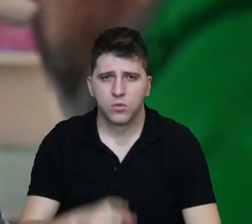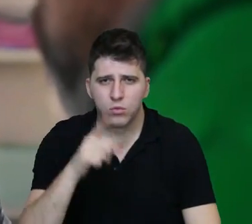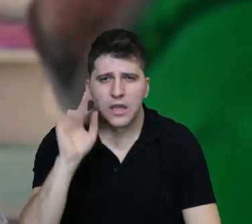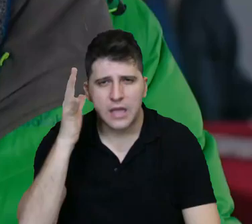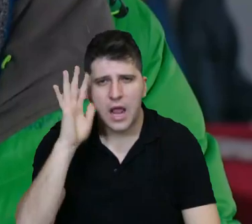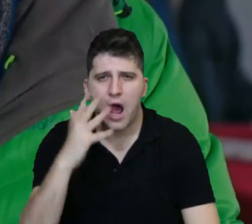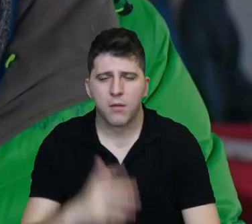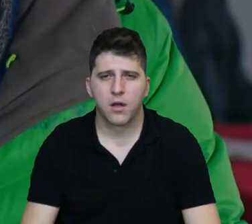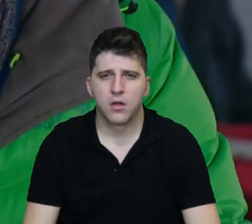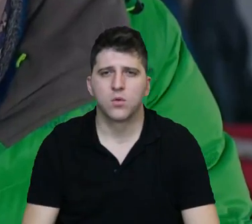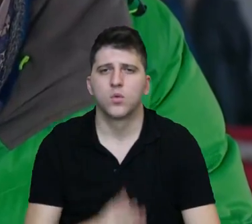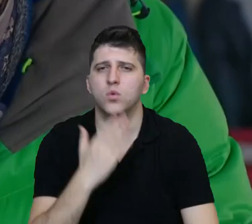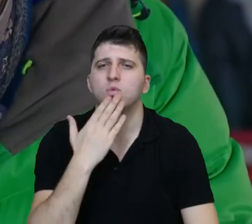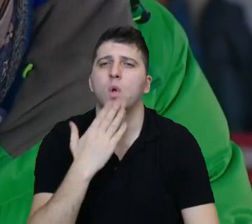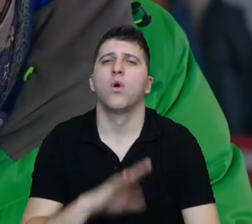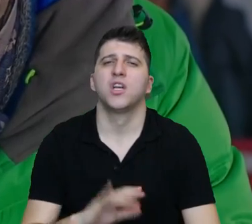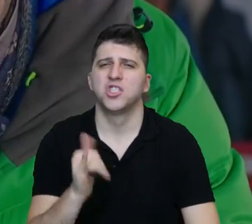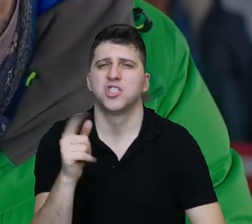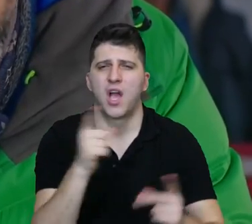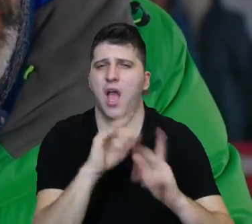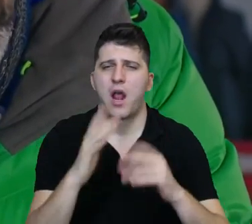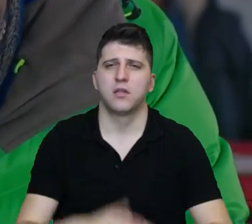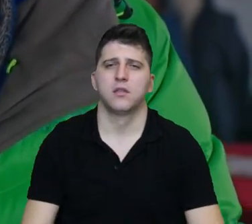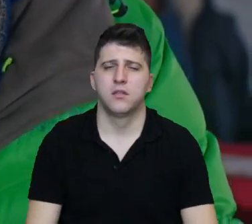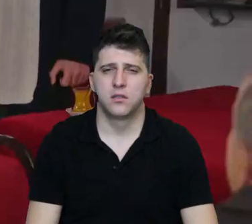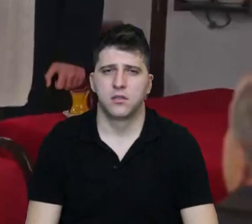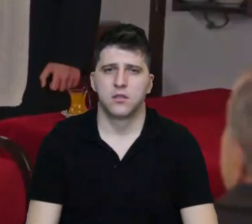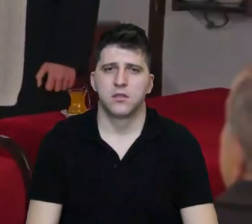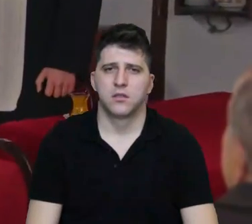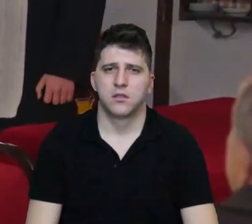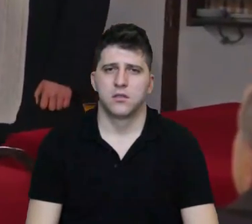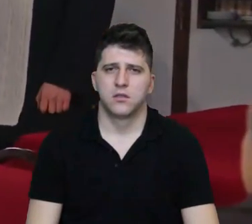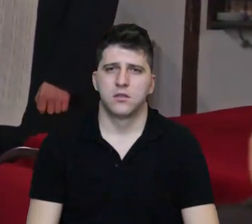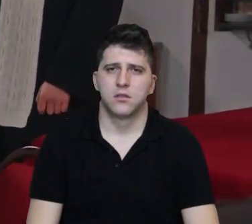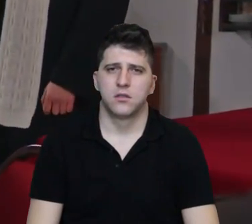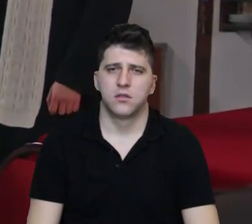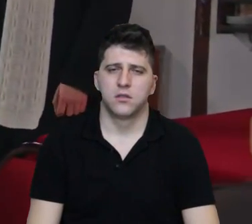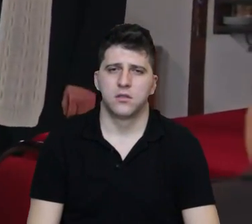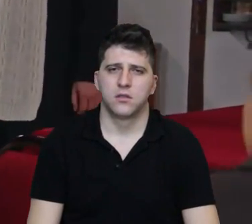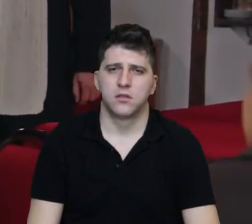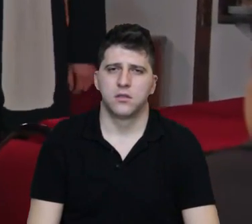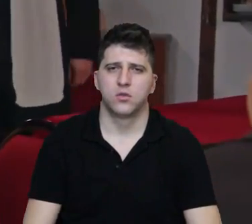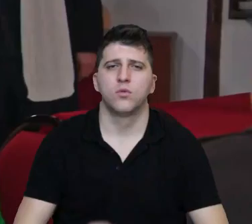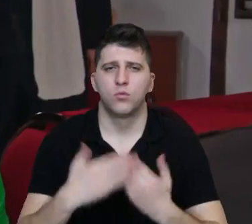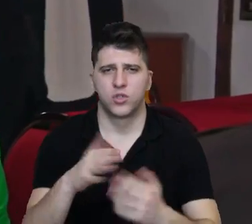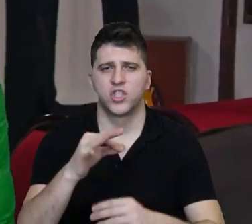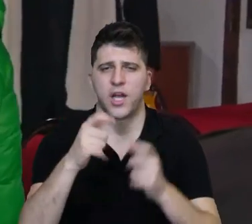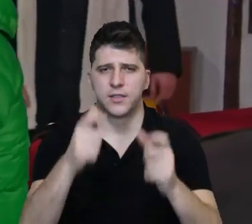deli galiba. Yok canım, şakalaşıyorlar herhalde. Helmut çay getirdi. Buyurun